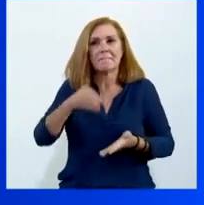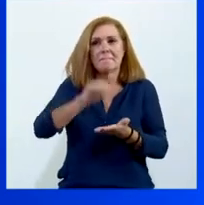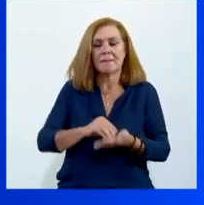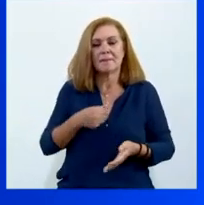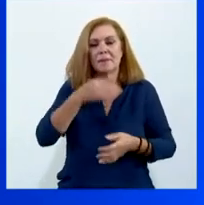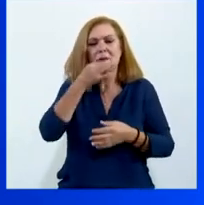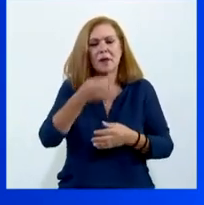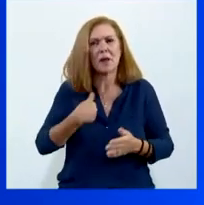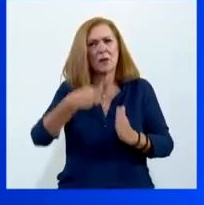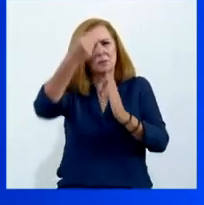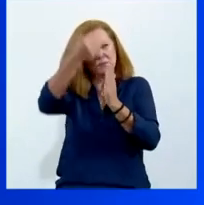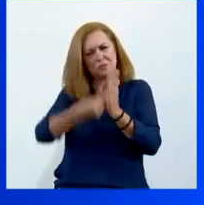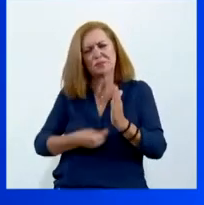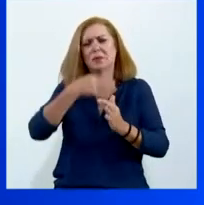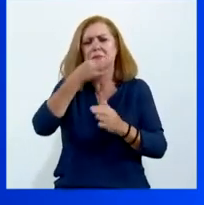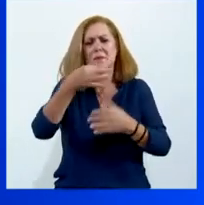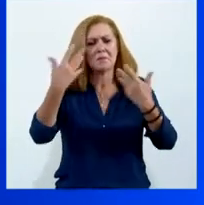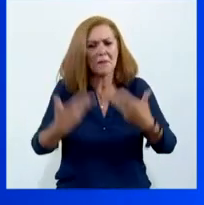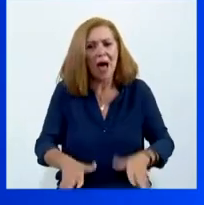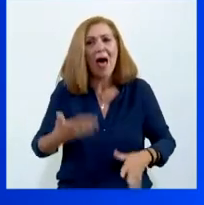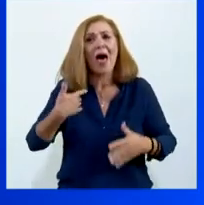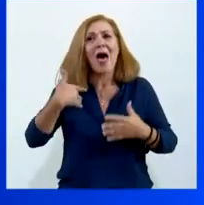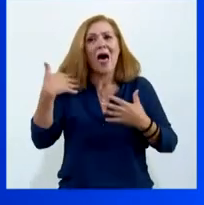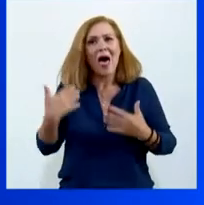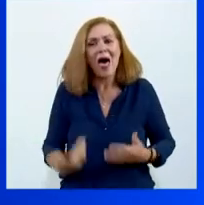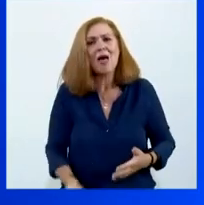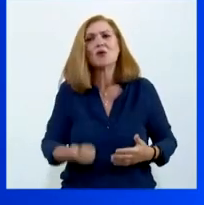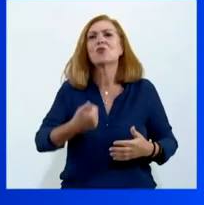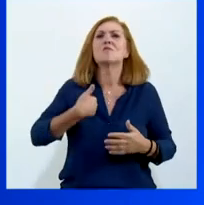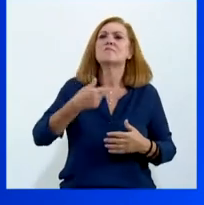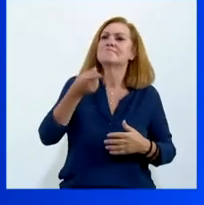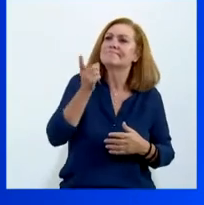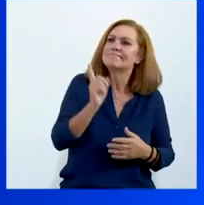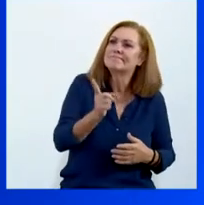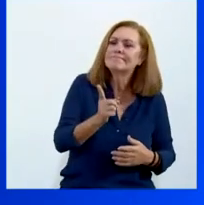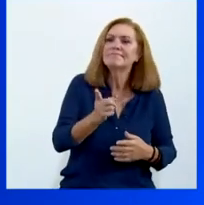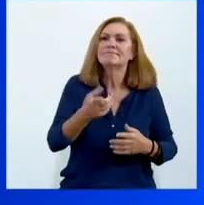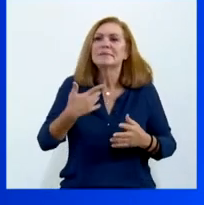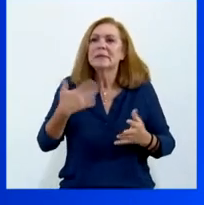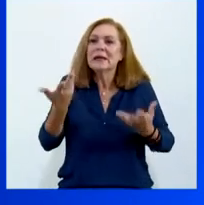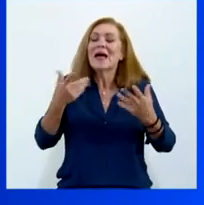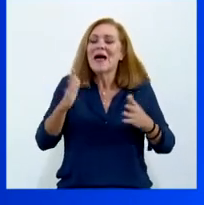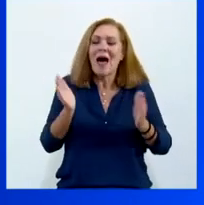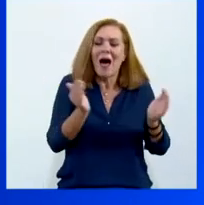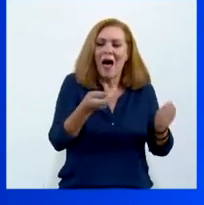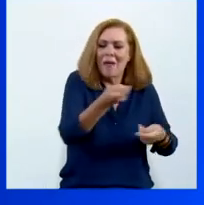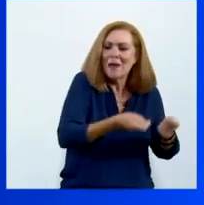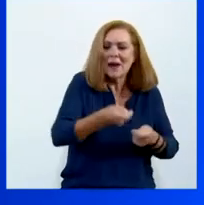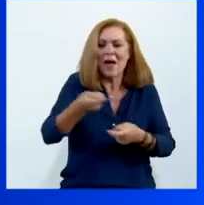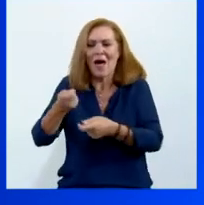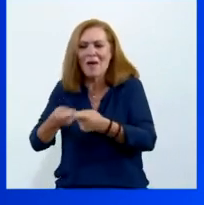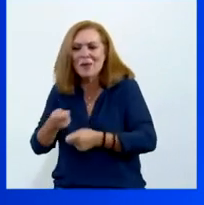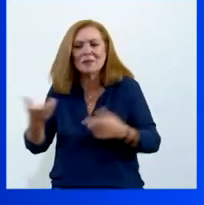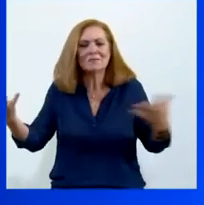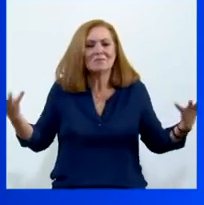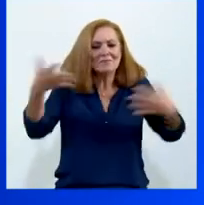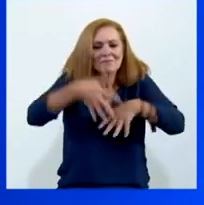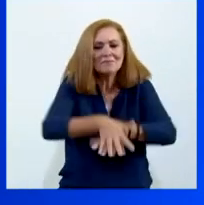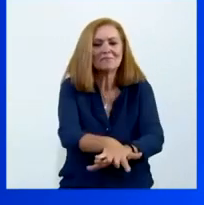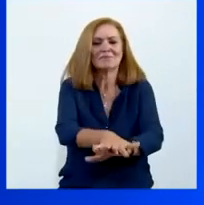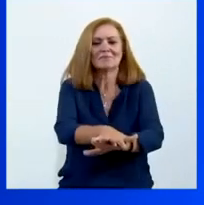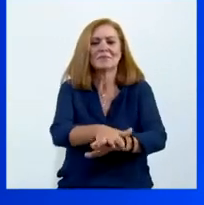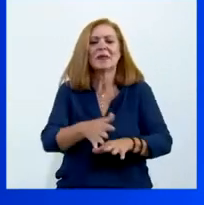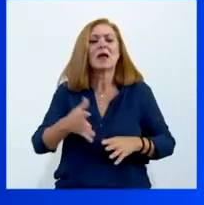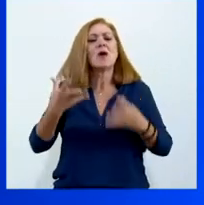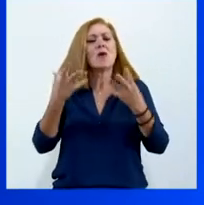οποίο έχουμε πει πολλές φορές. Έχουμε κίνητρα αυτή τη στιγμή, σημαντικά κίνητρα, για συγχωνεύσεις μικρομεσαίων επιχειρήσεων. Όχι μόνο μικρομεσαίων, συγχωνεύσεις